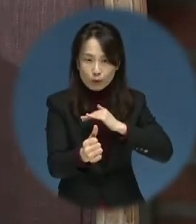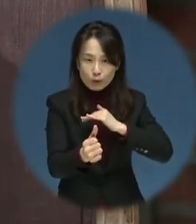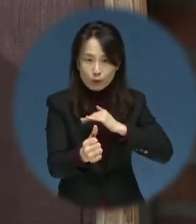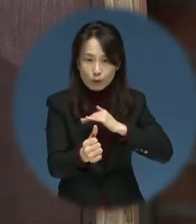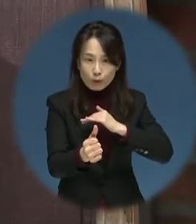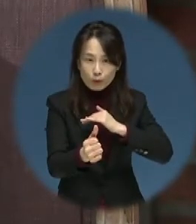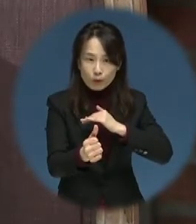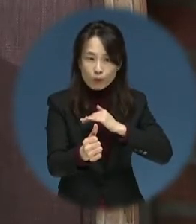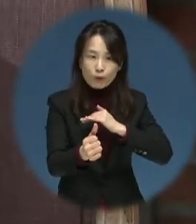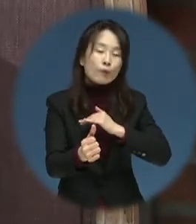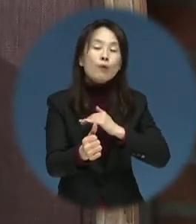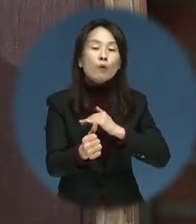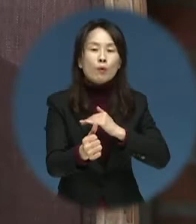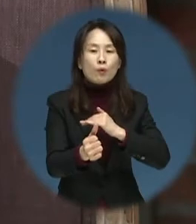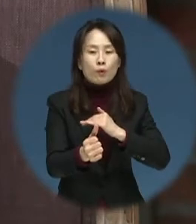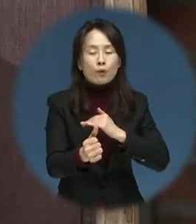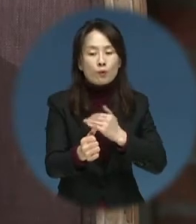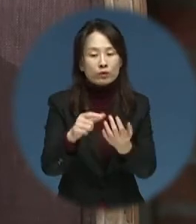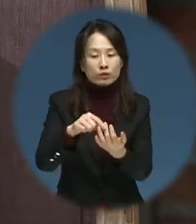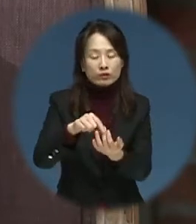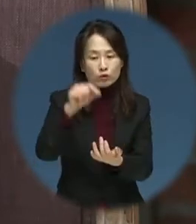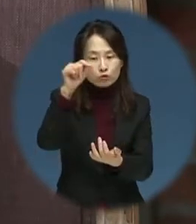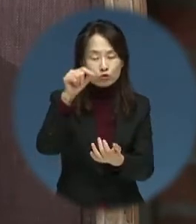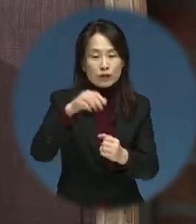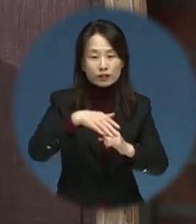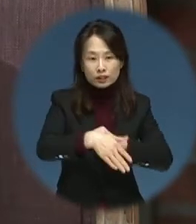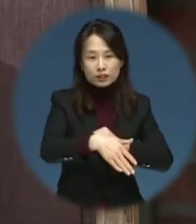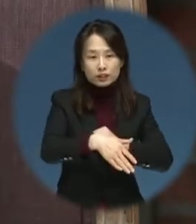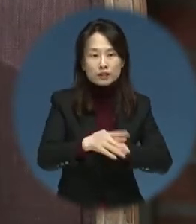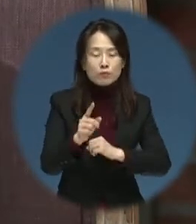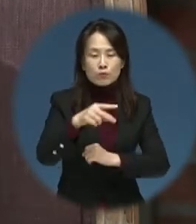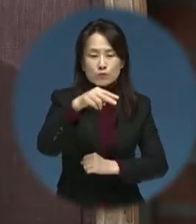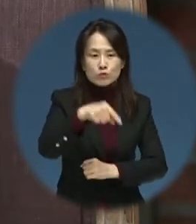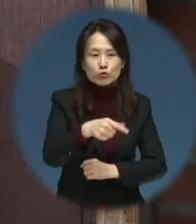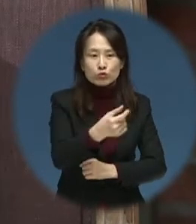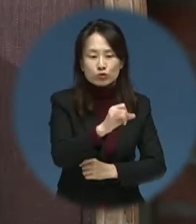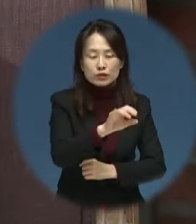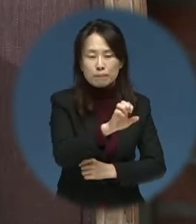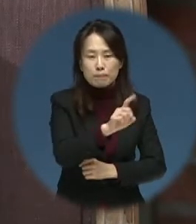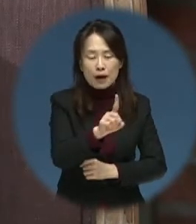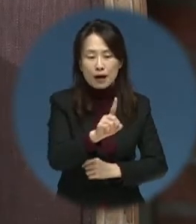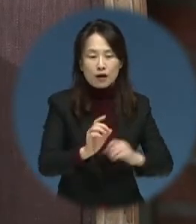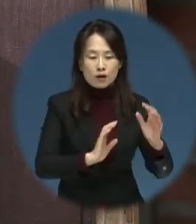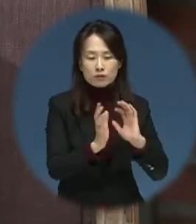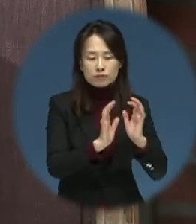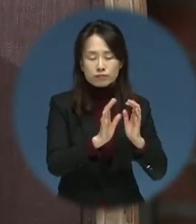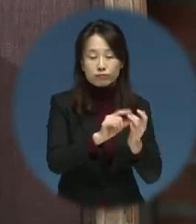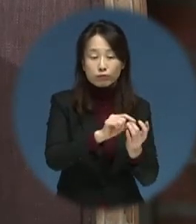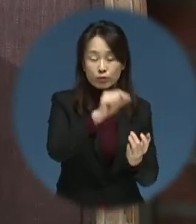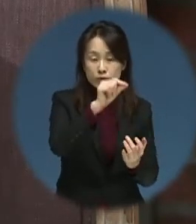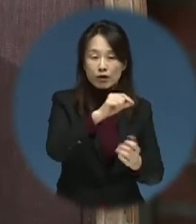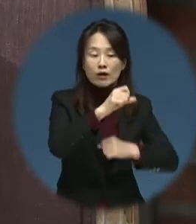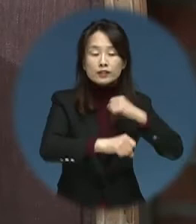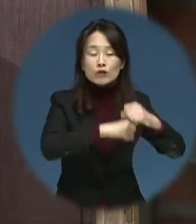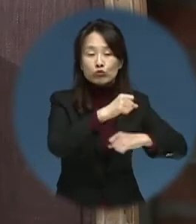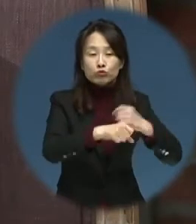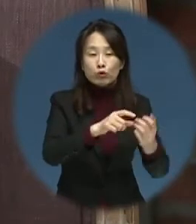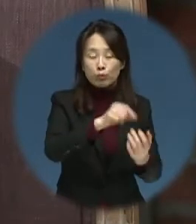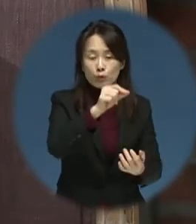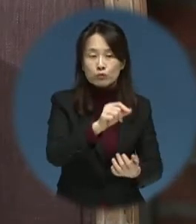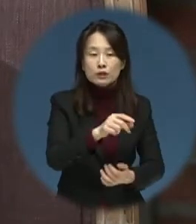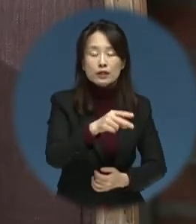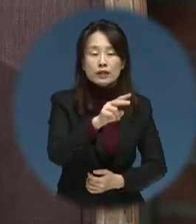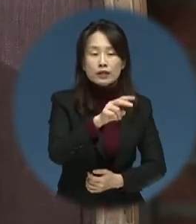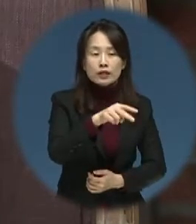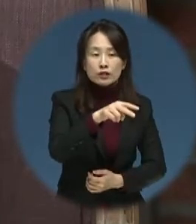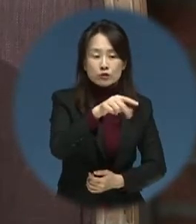하는 이제 위원회에서 선출하는 방식을 주장하는 게 순위파고요. 무슨 소리야? 무함마트의 혈통만이